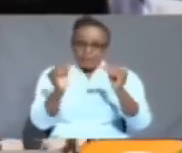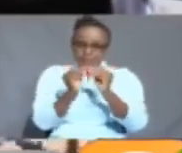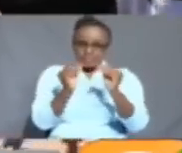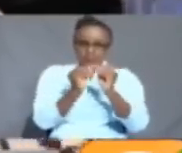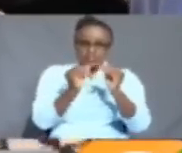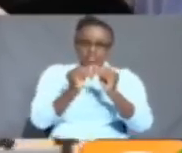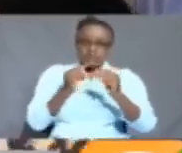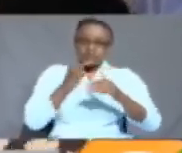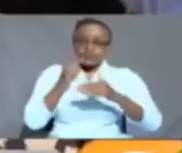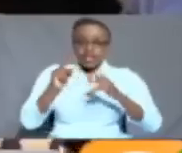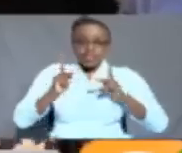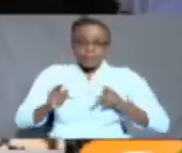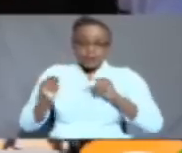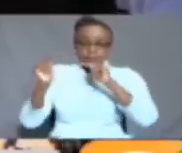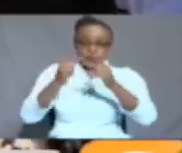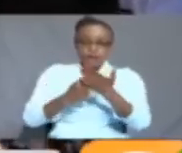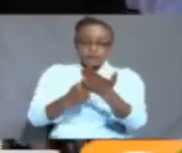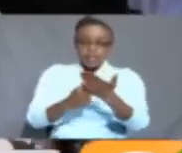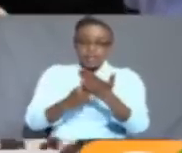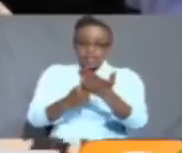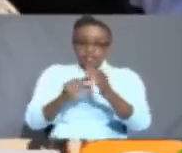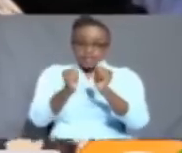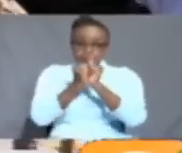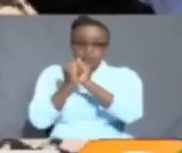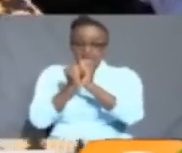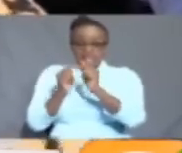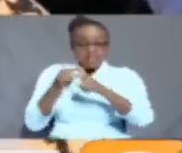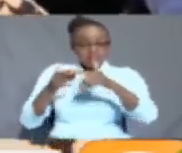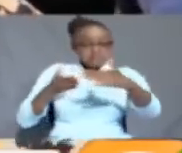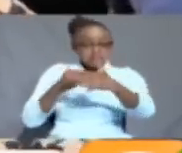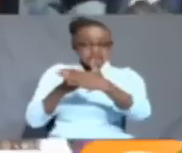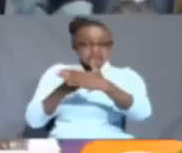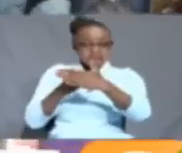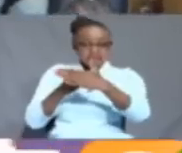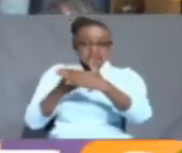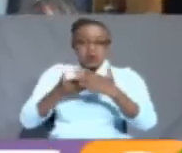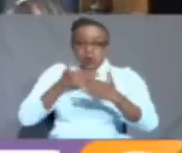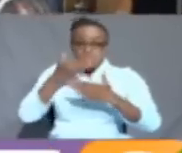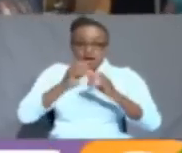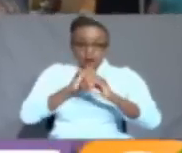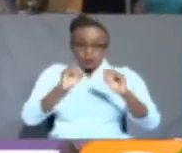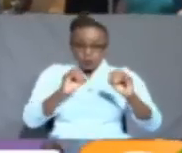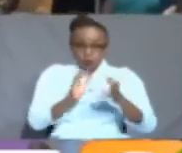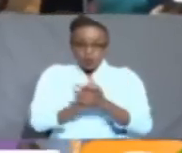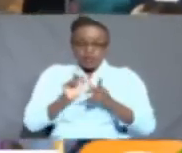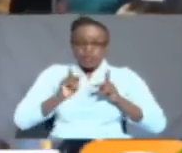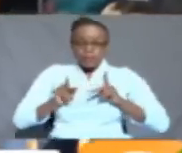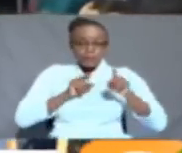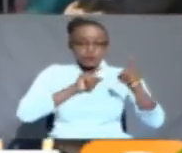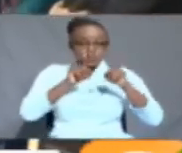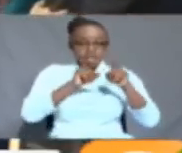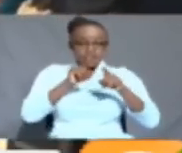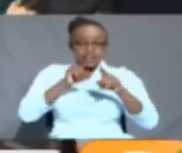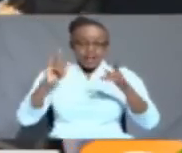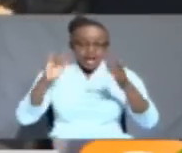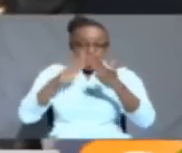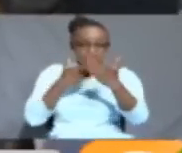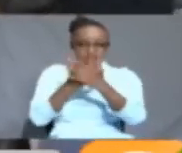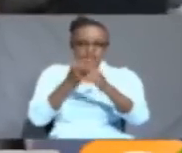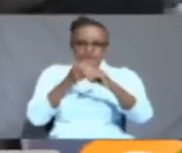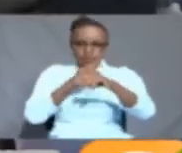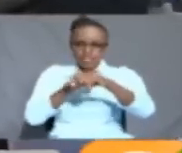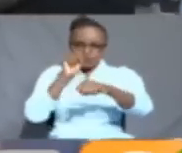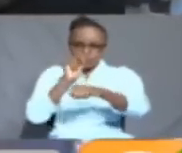kwamba tuambie wakuja tuongee. Wakatufungia masikio. Maelfu ya wasafiri waliofika katika uwanja huu kuanzia saa